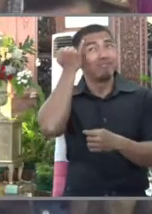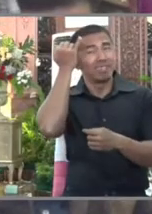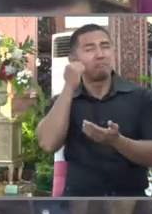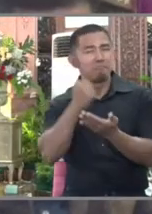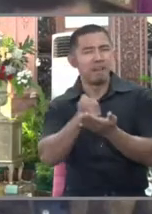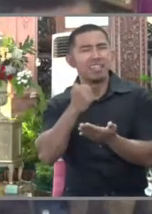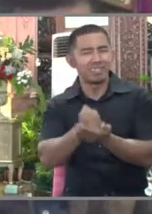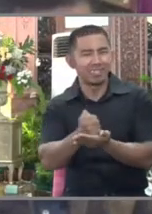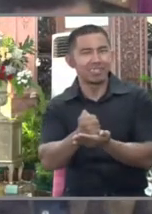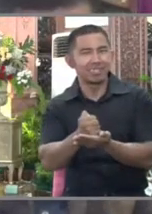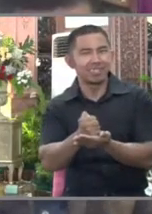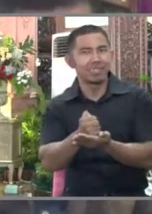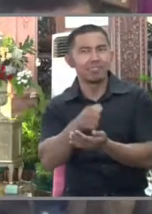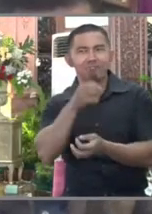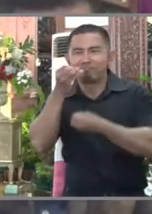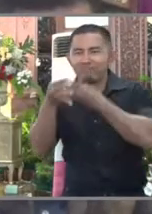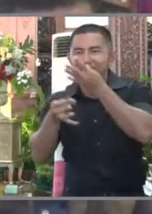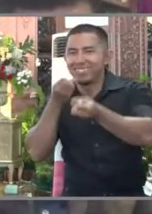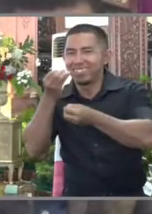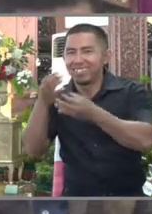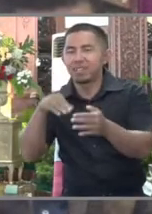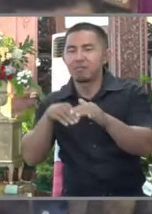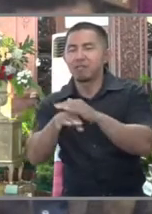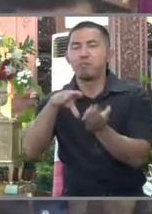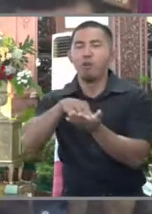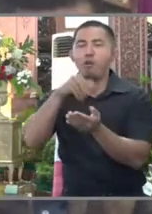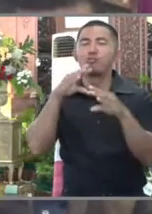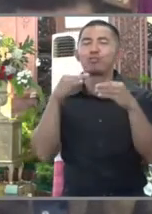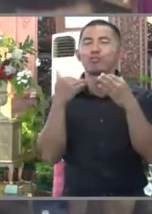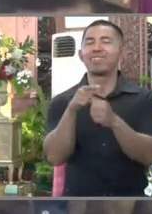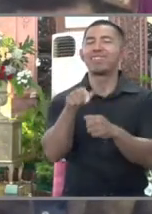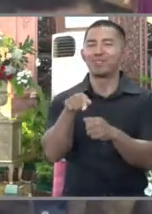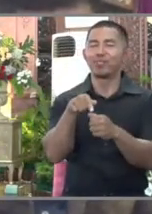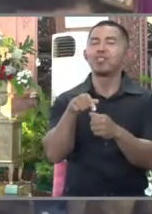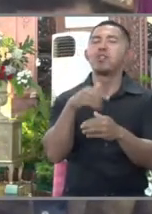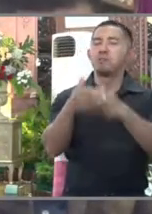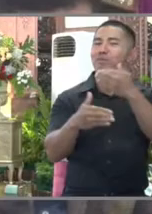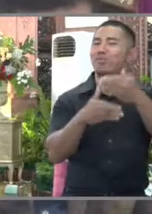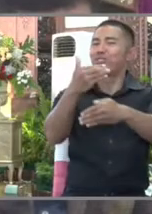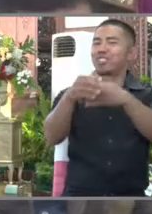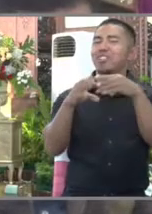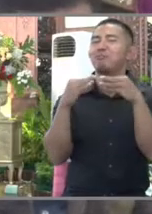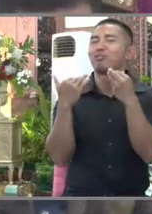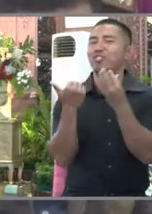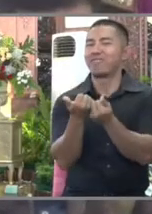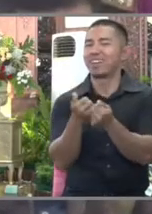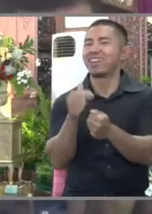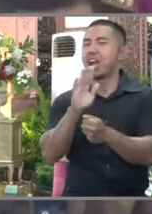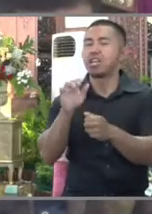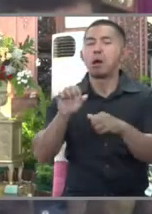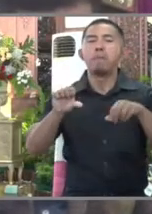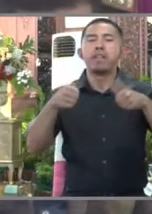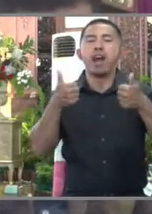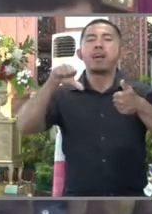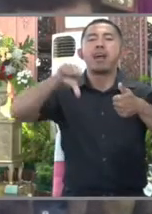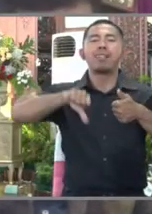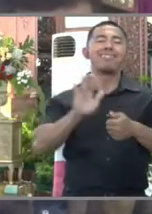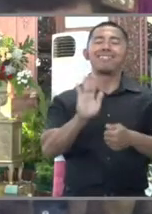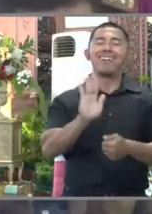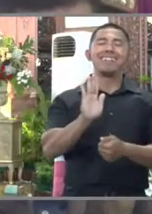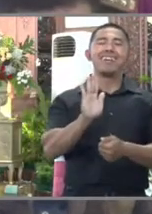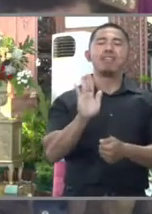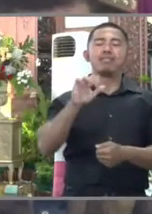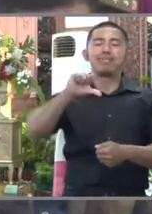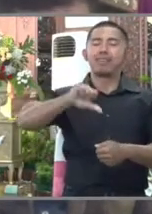pasti disampaikan di dalam forum rapat, dan disitulah proses musyawarah. Tidak ada menang-menangan, tidak ada yang